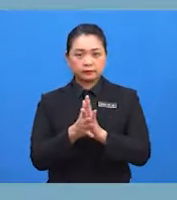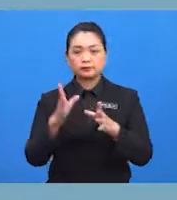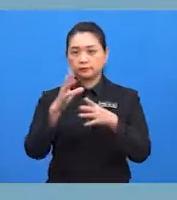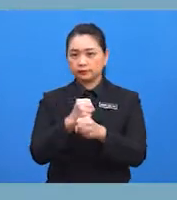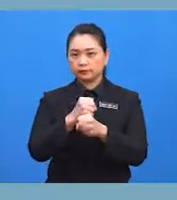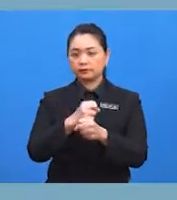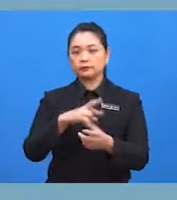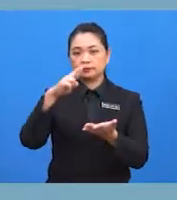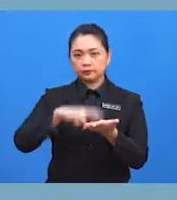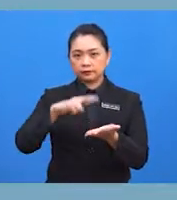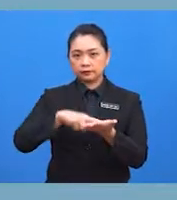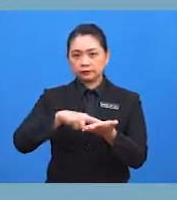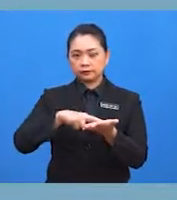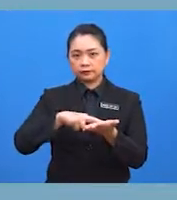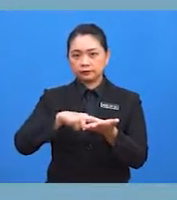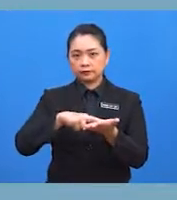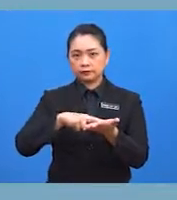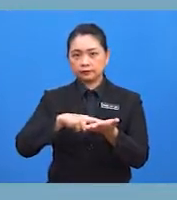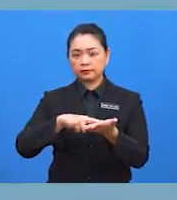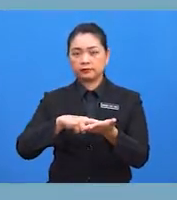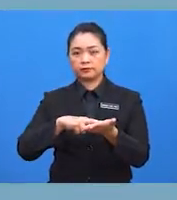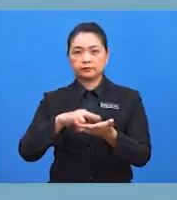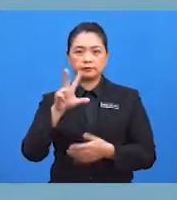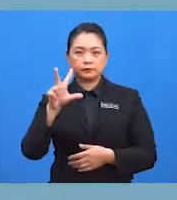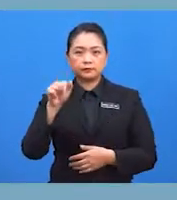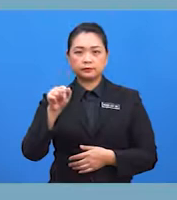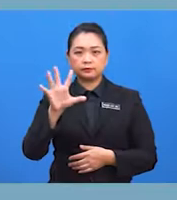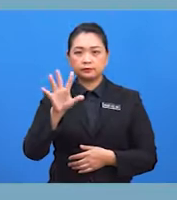X pada tahun tersebut, tahun 2018, ialah